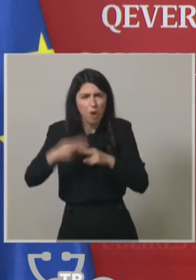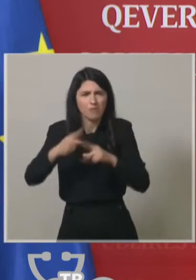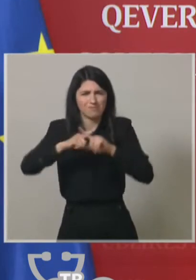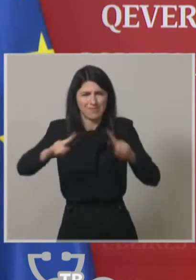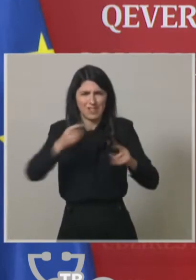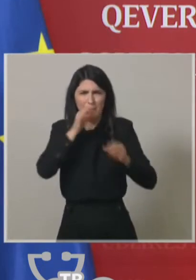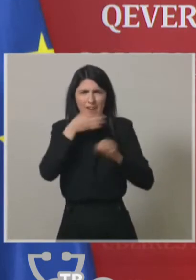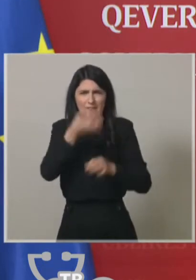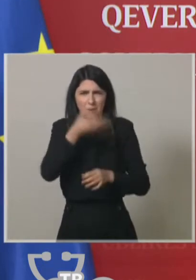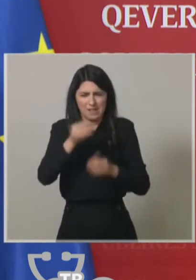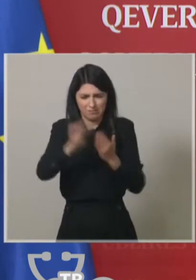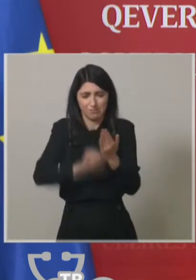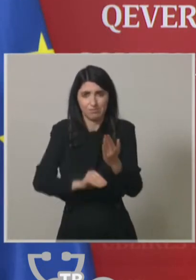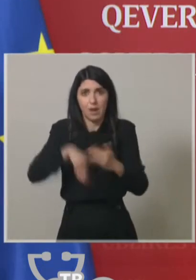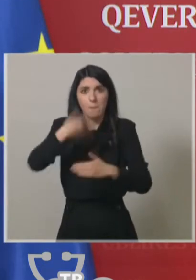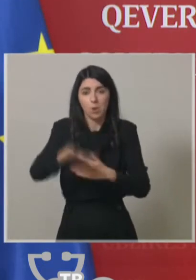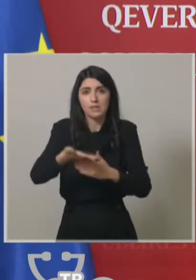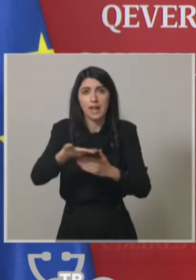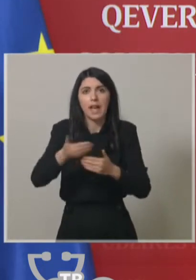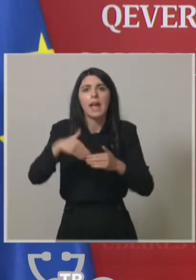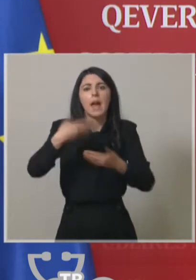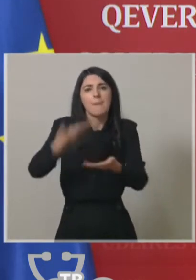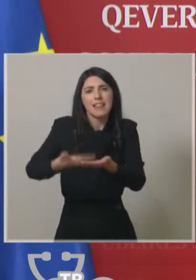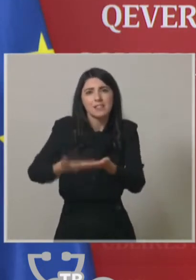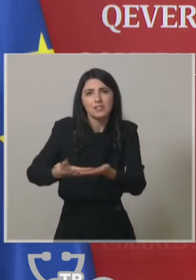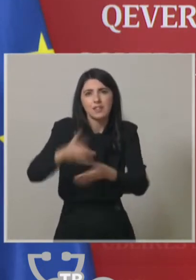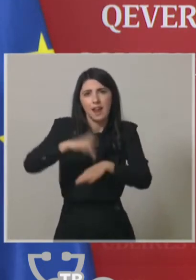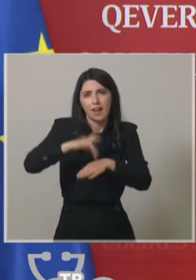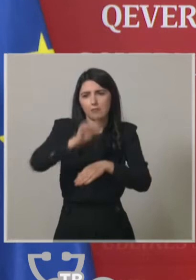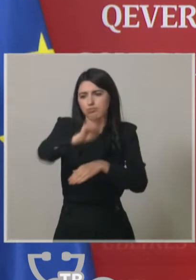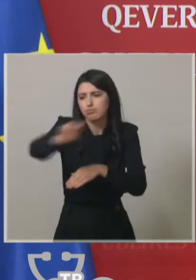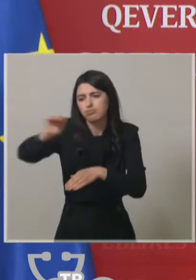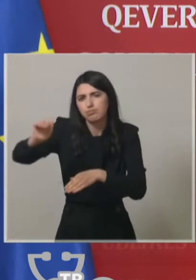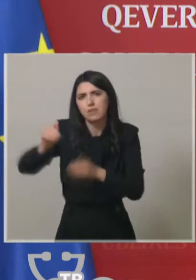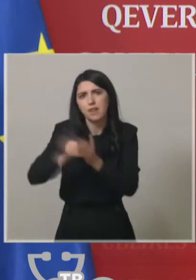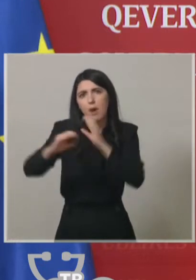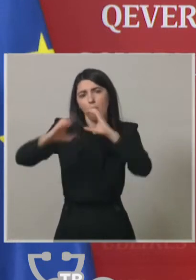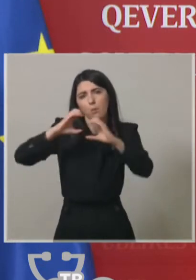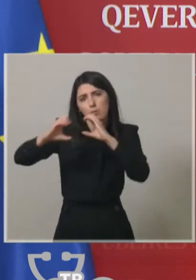и после приоритизацијата се известуваат матичните лекари да ги комуницираат